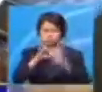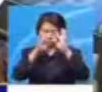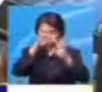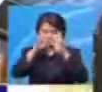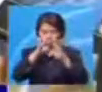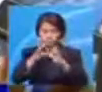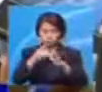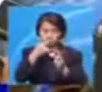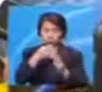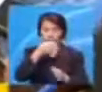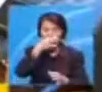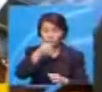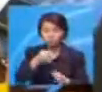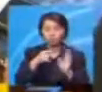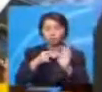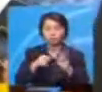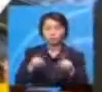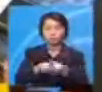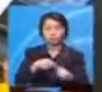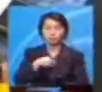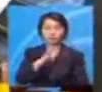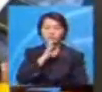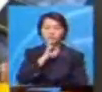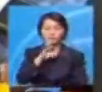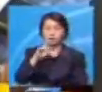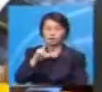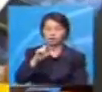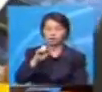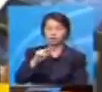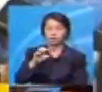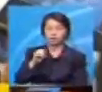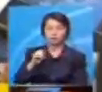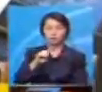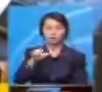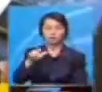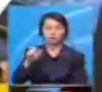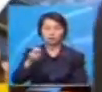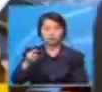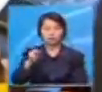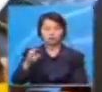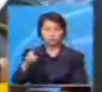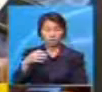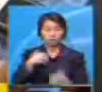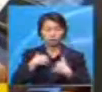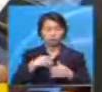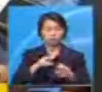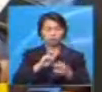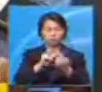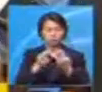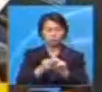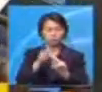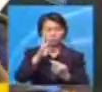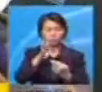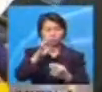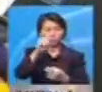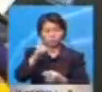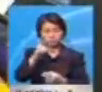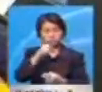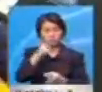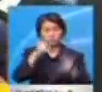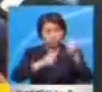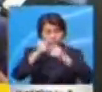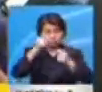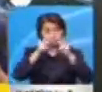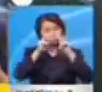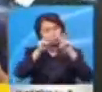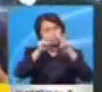attractions like i mention just now like a LEGO Movie was like popular we come up with the unique 4D version in our Theater and